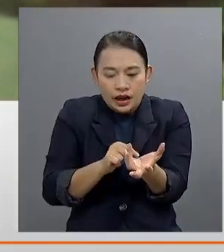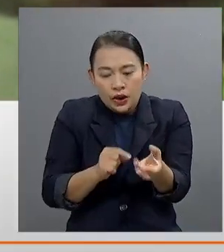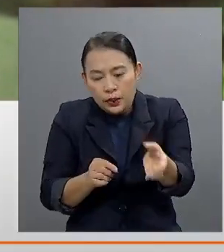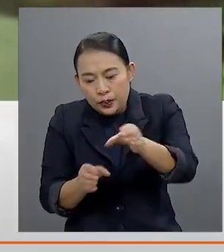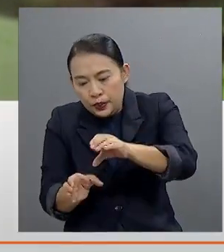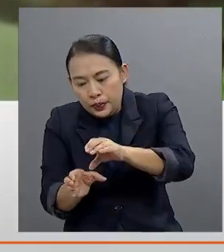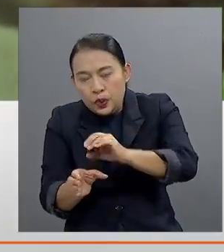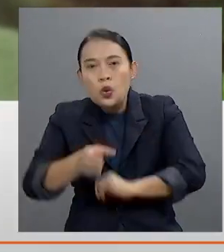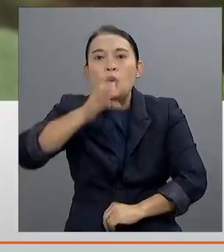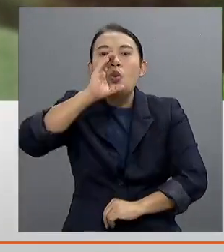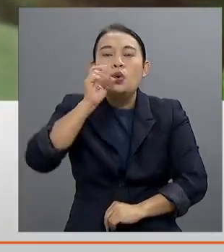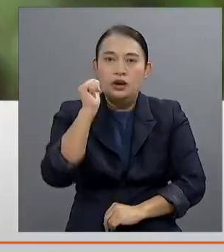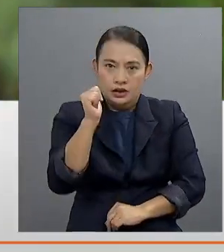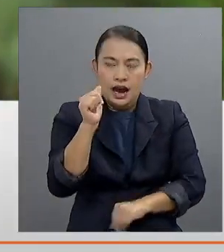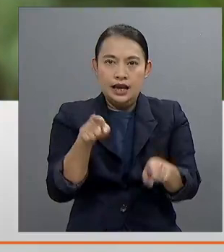ค่ะ